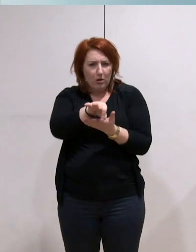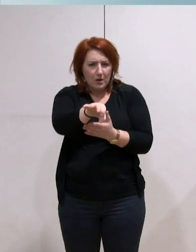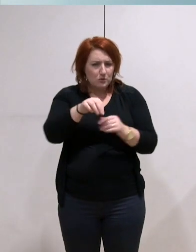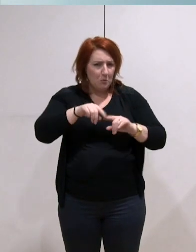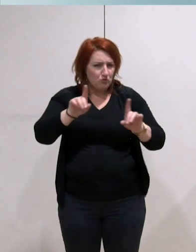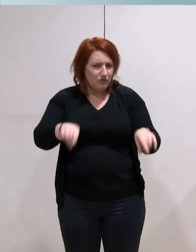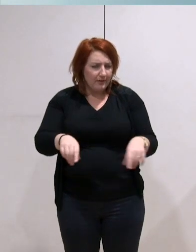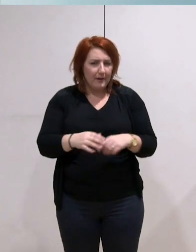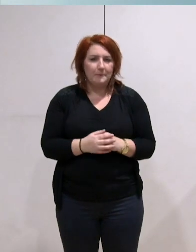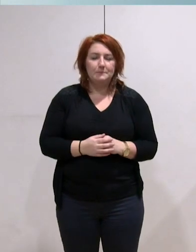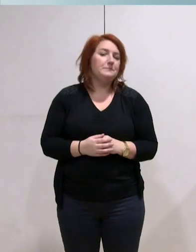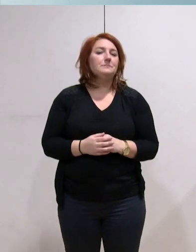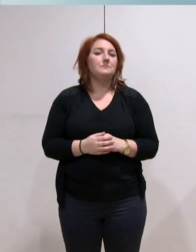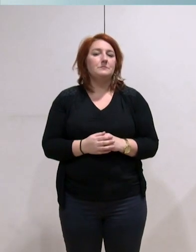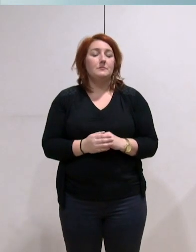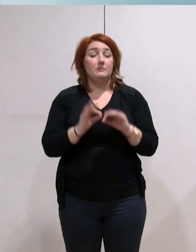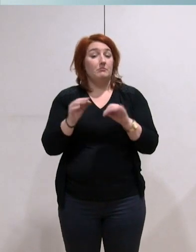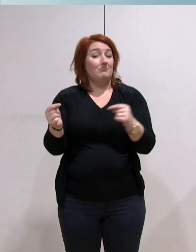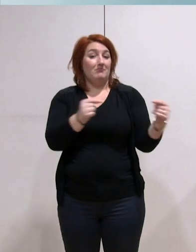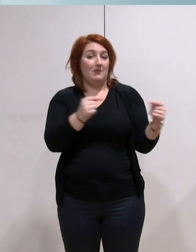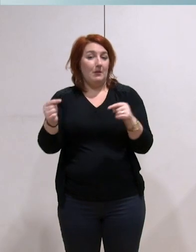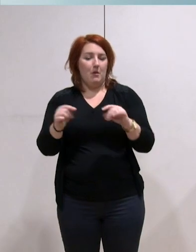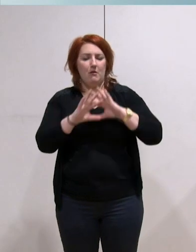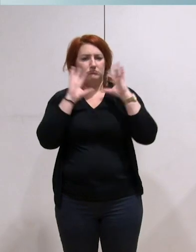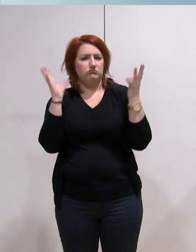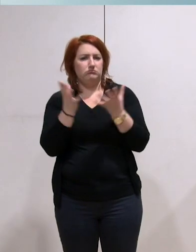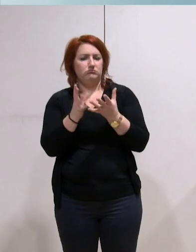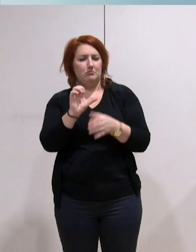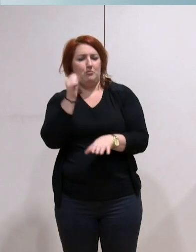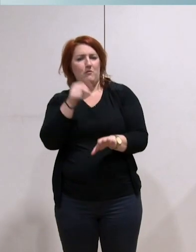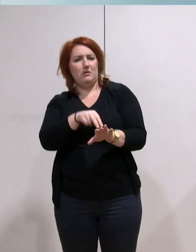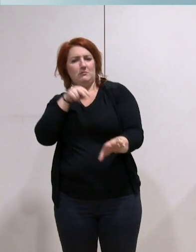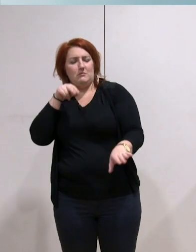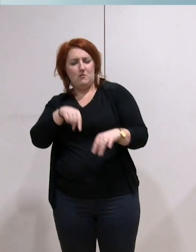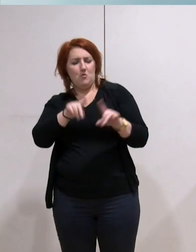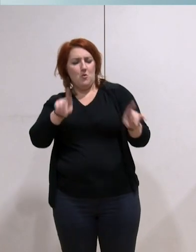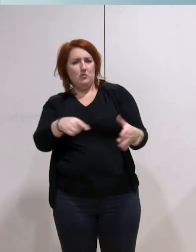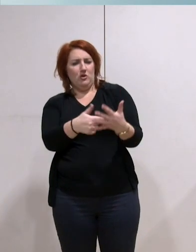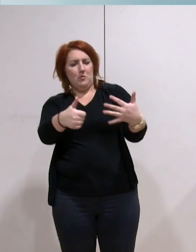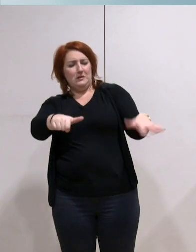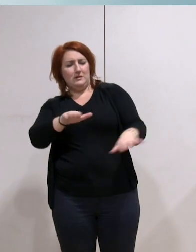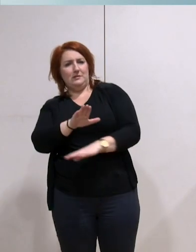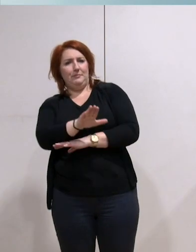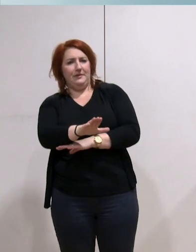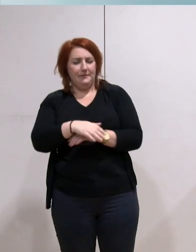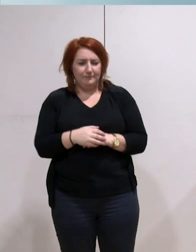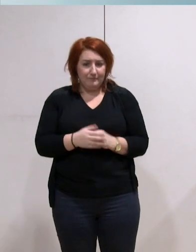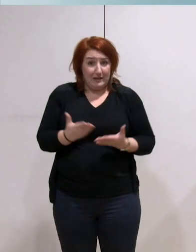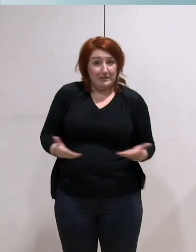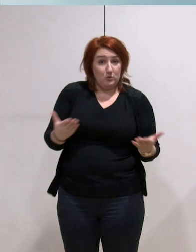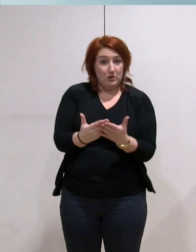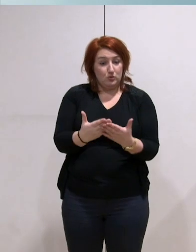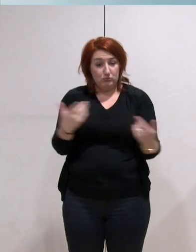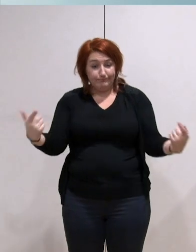et celui-ci nous a permis d'avoir un premier aperçu de ce budget 2016 et le contexte dans lequel il